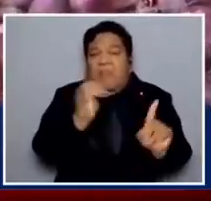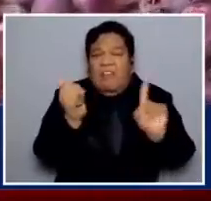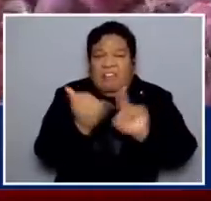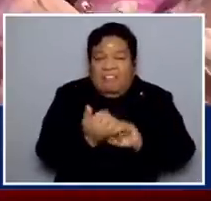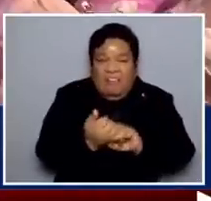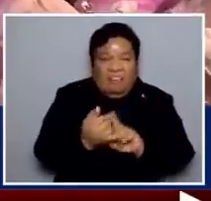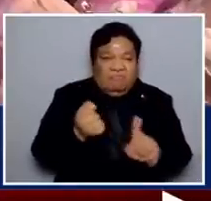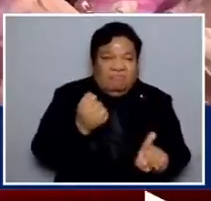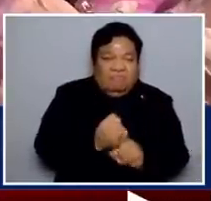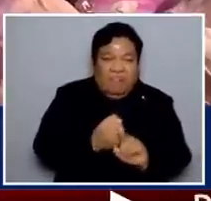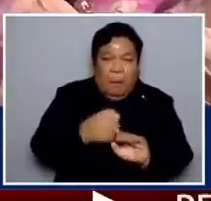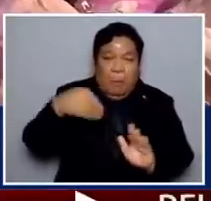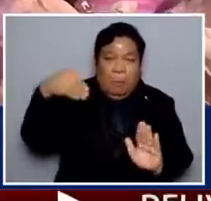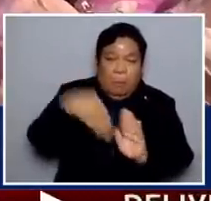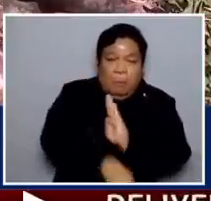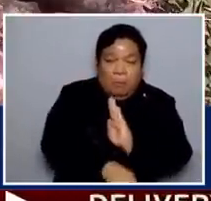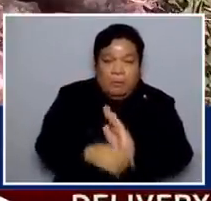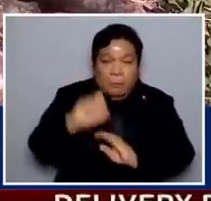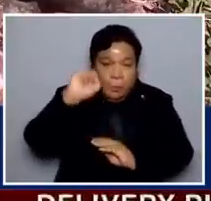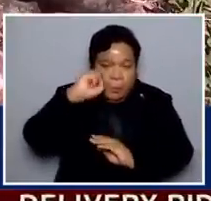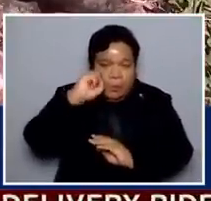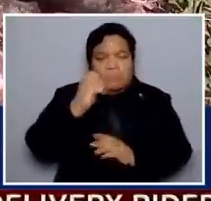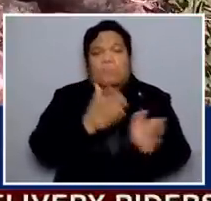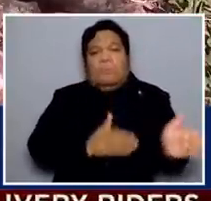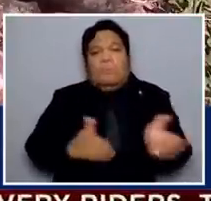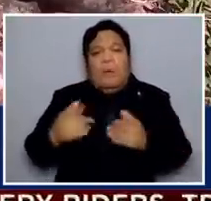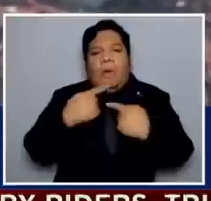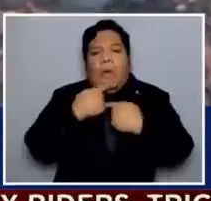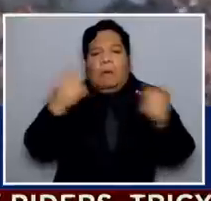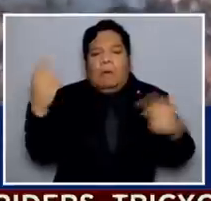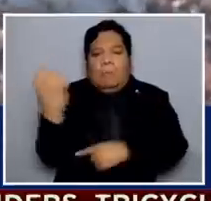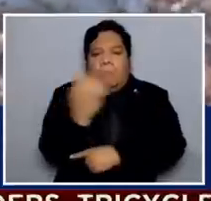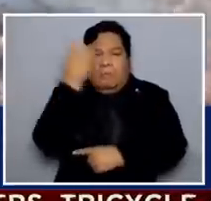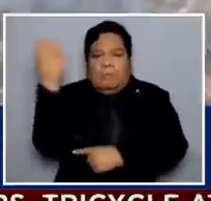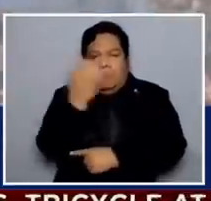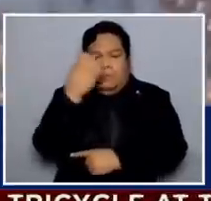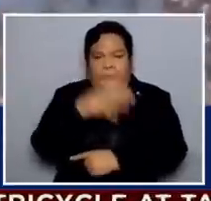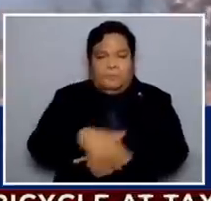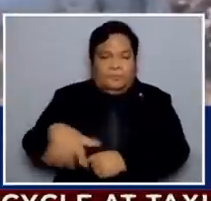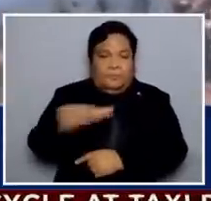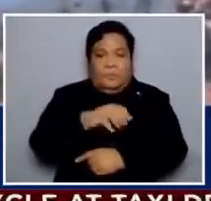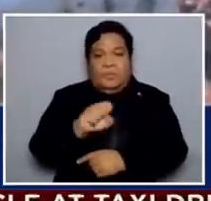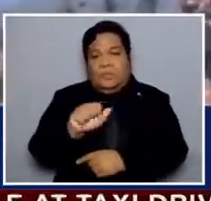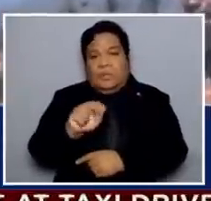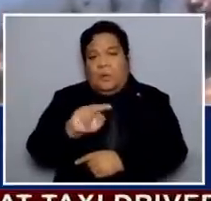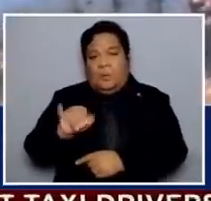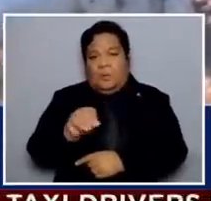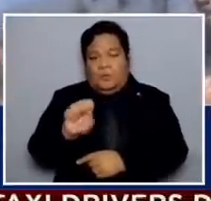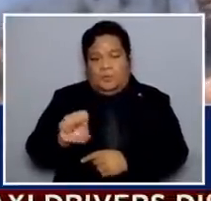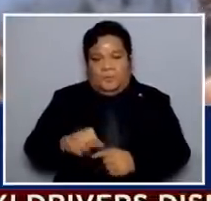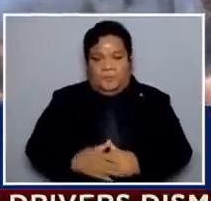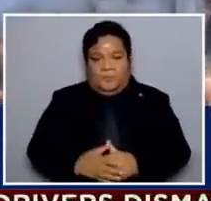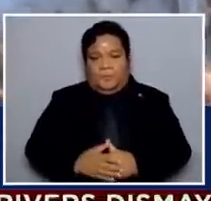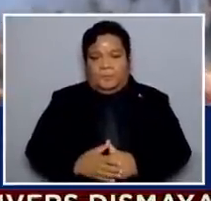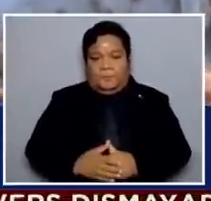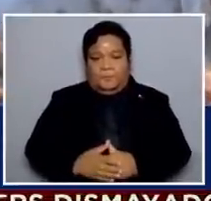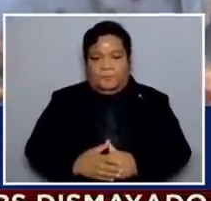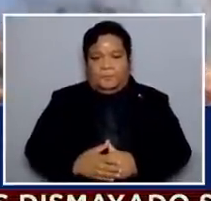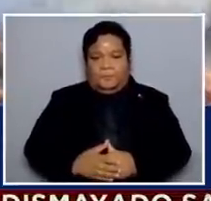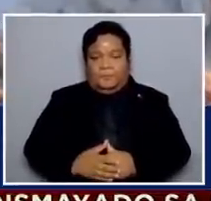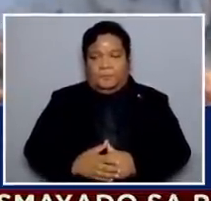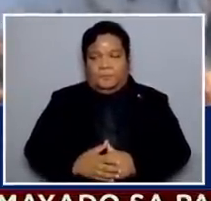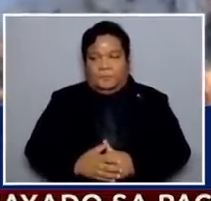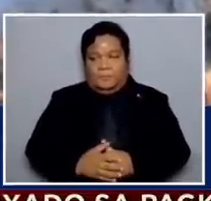nakatakdang ideklara ang state of calamity sa bayan ng San Jose. Dennis Datu, ABS-CBN News, San Jose,